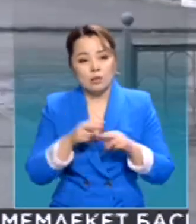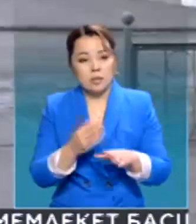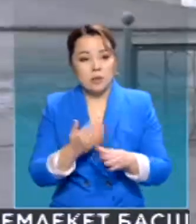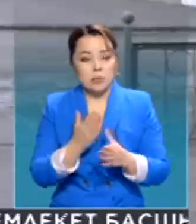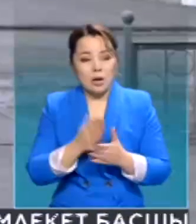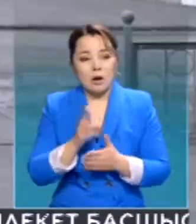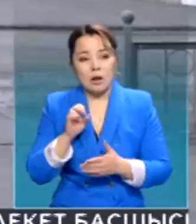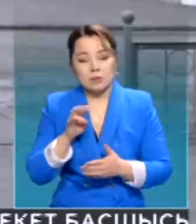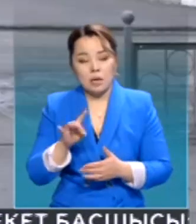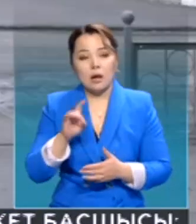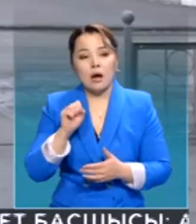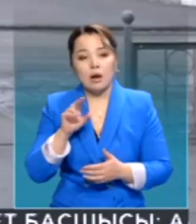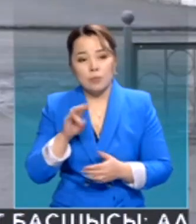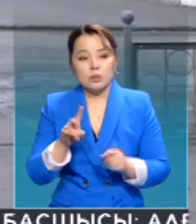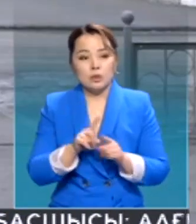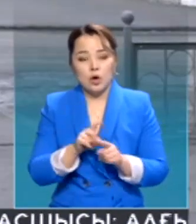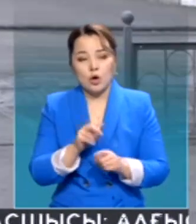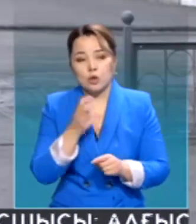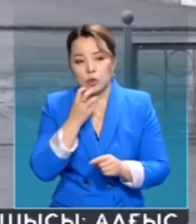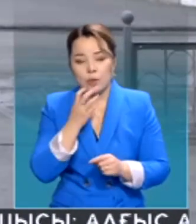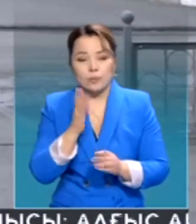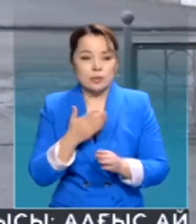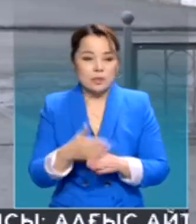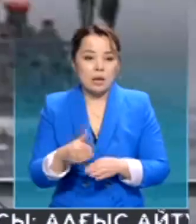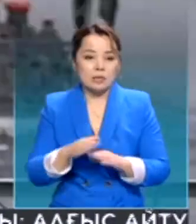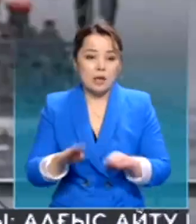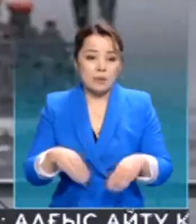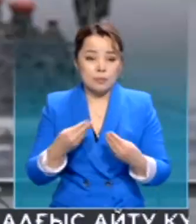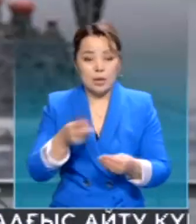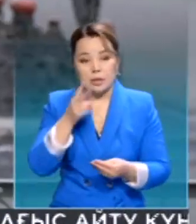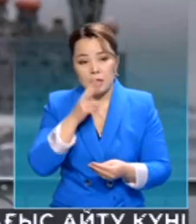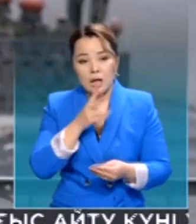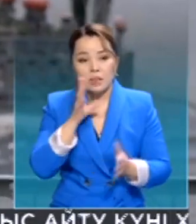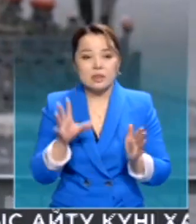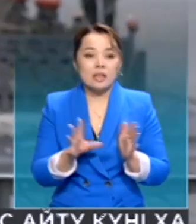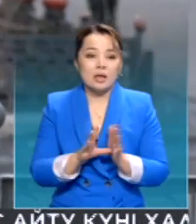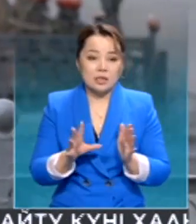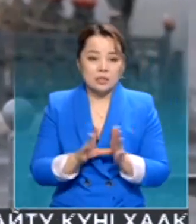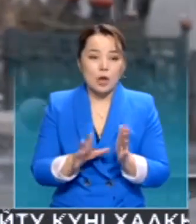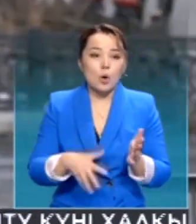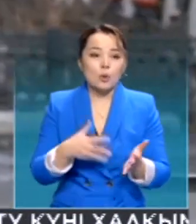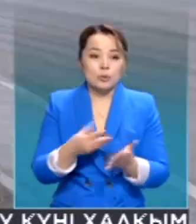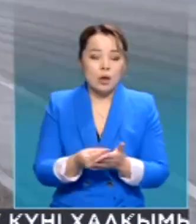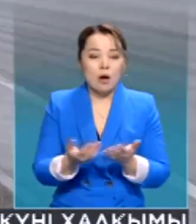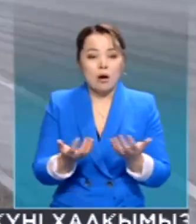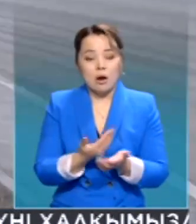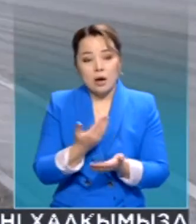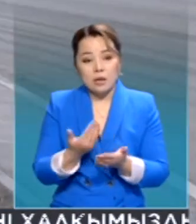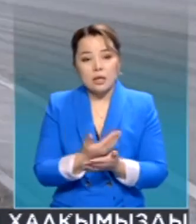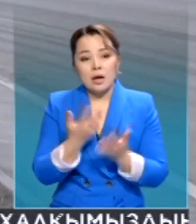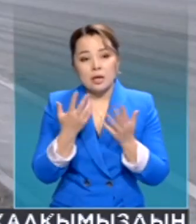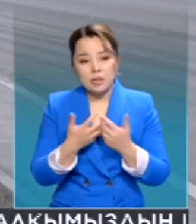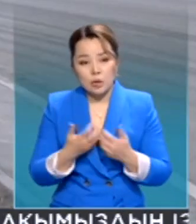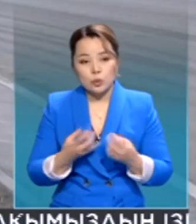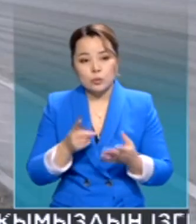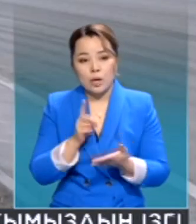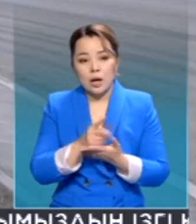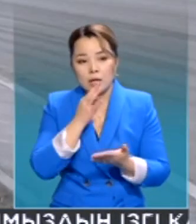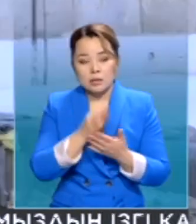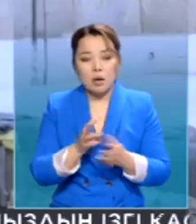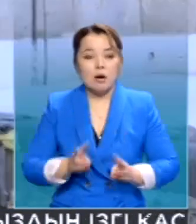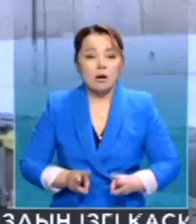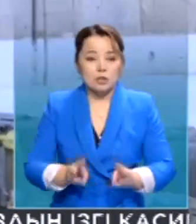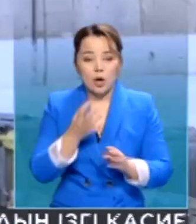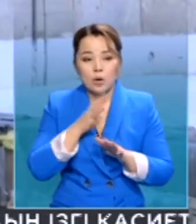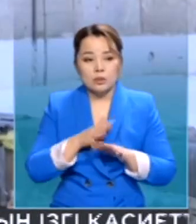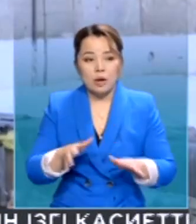Бірақ қаңтар мен ақпанда да жылу тамтымдап қана берілді. Енді 2 айдың электр энергиясына төлемді қайта есептеу мәселесі қарастырылмақ. Ал қазандықтар